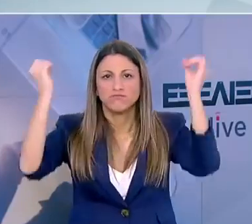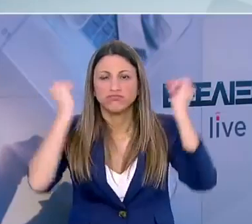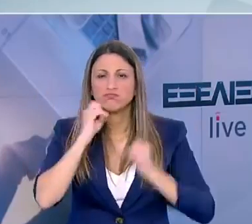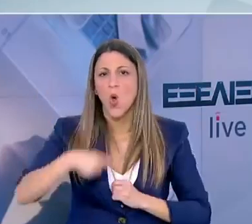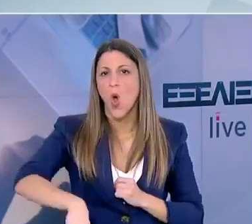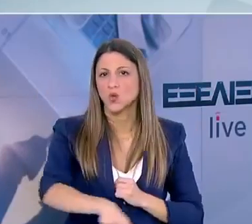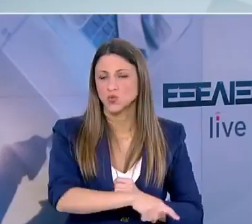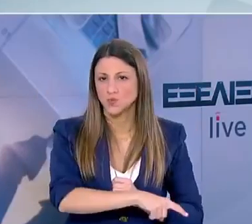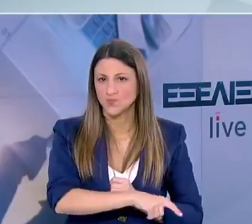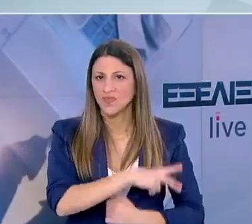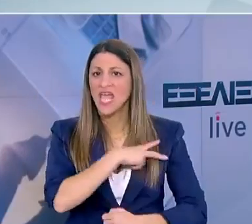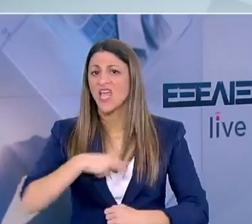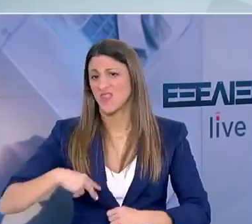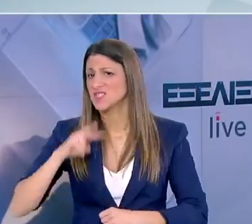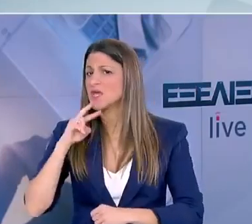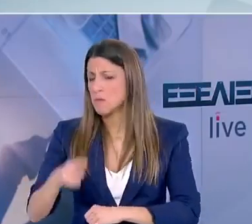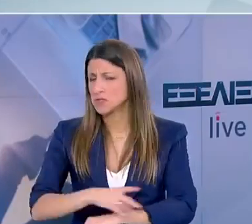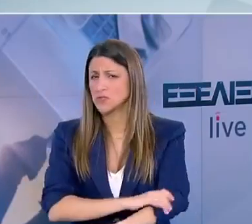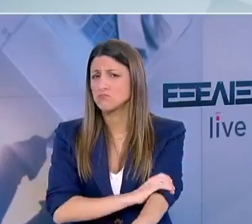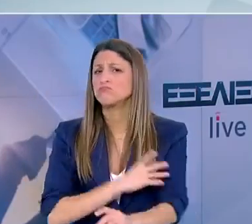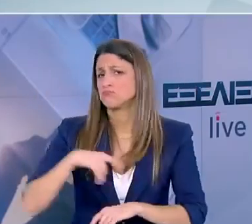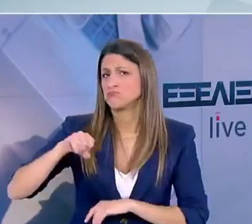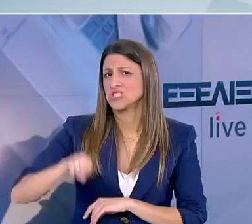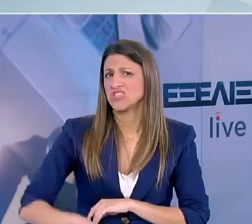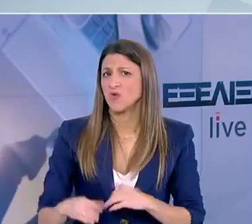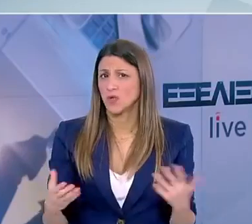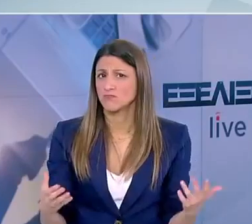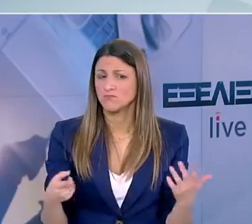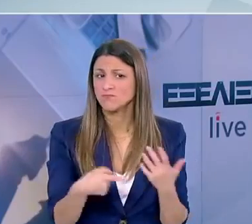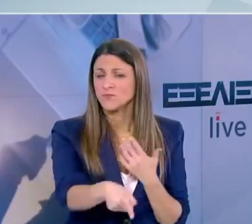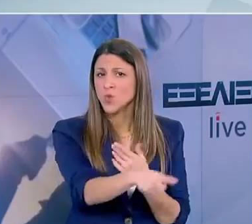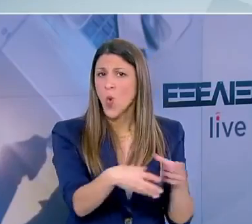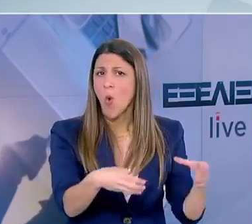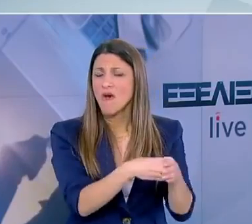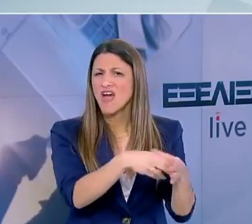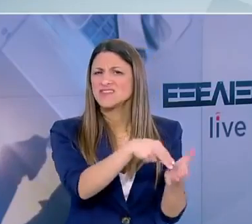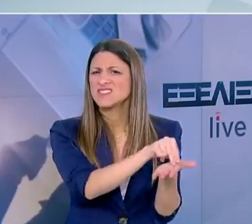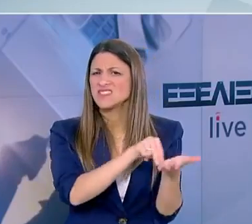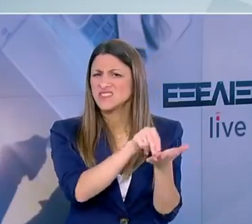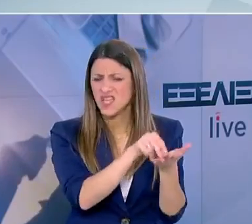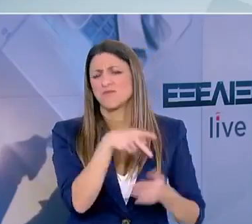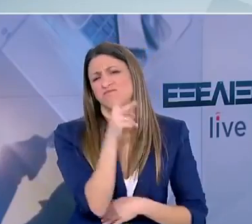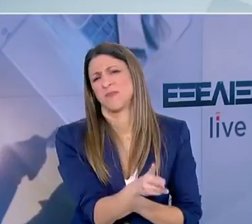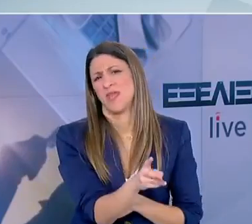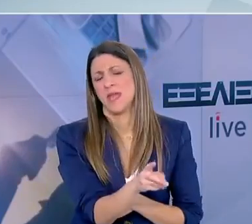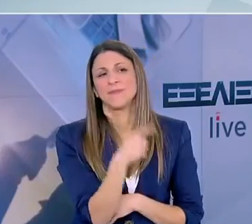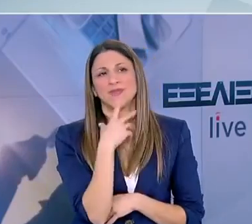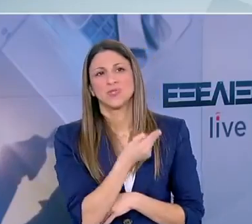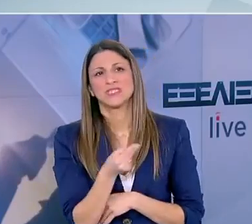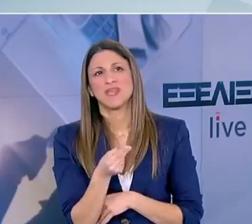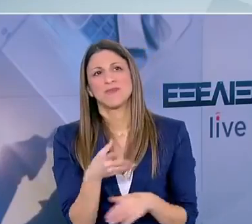Συμφωνώ με τον αγαπητό δημοσιογράφο ότι είναι πιο ευάλωτη η ομάδα. Δεν κινδυνεύουν απαραίτητα